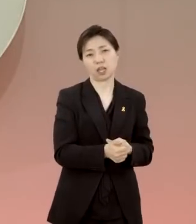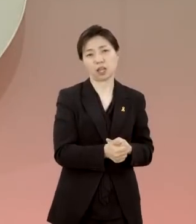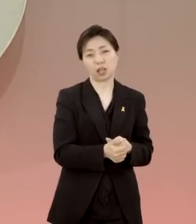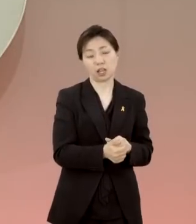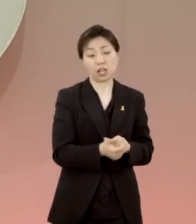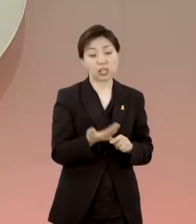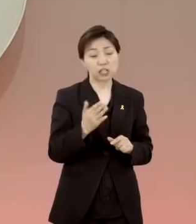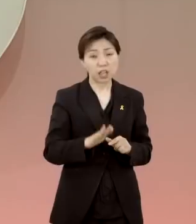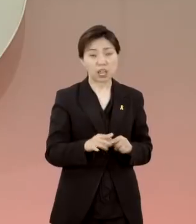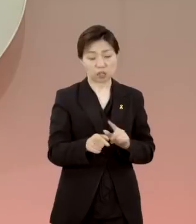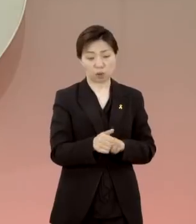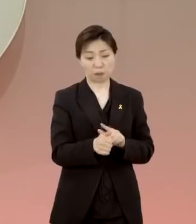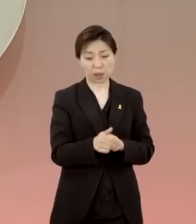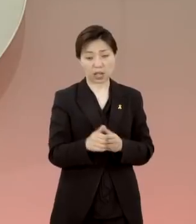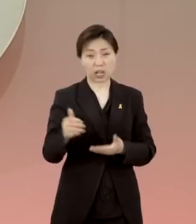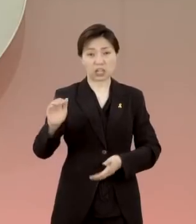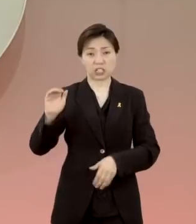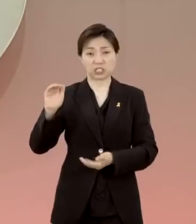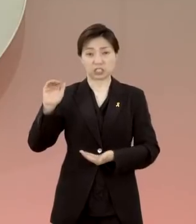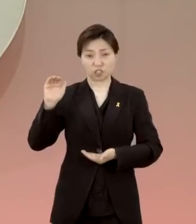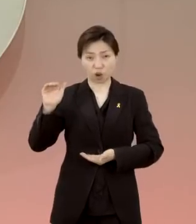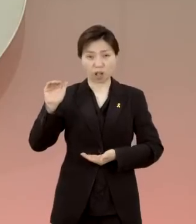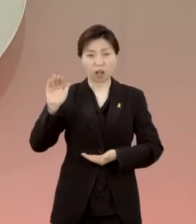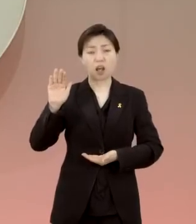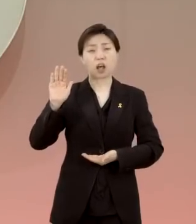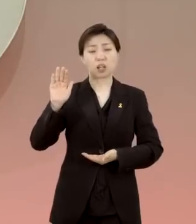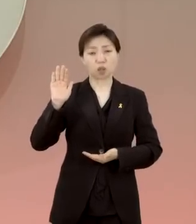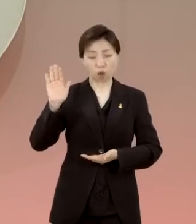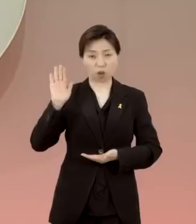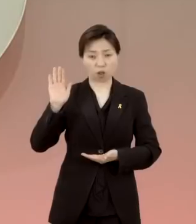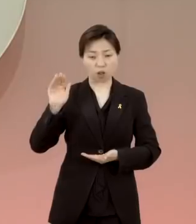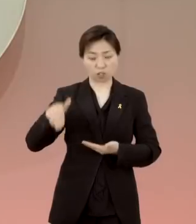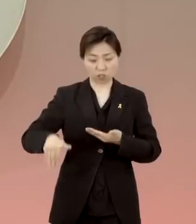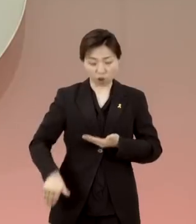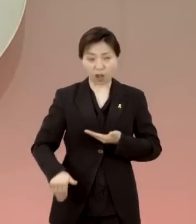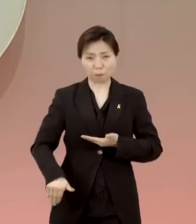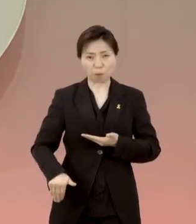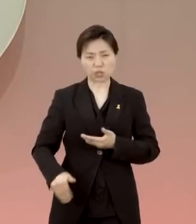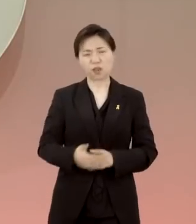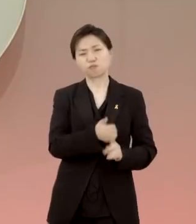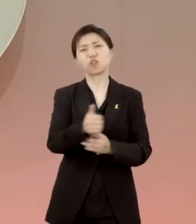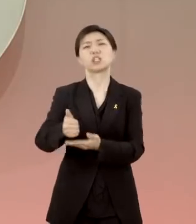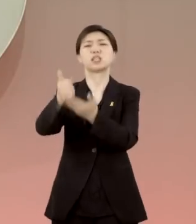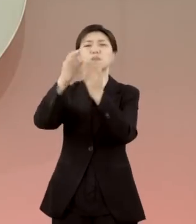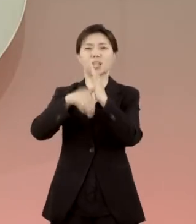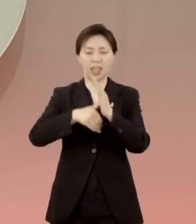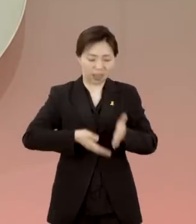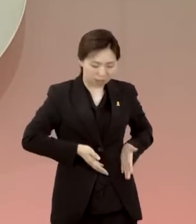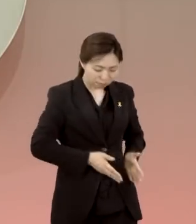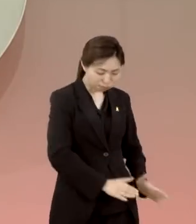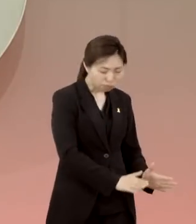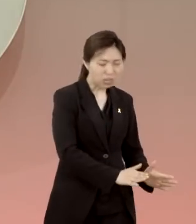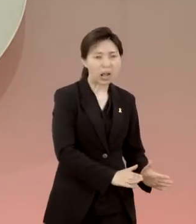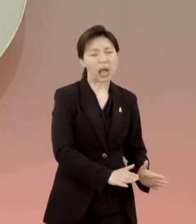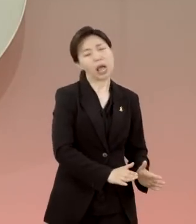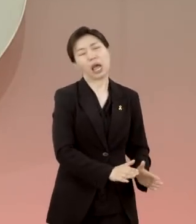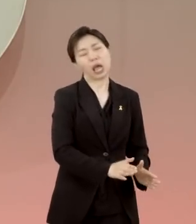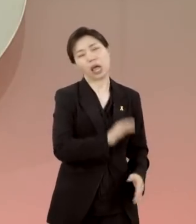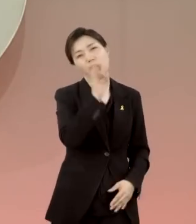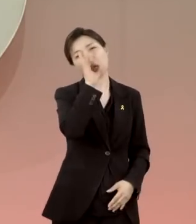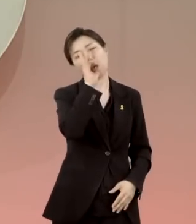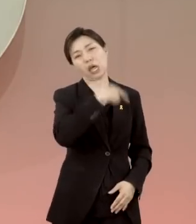석가모니 부처님 시대 때 사람으로 태어나려고 했는데도 그 업보가 아직도 남아 있어서